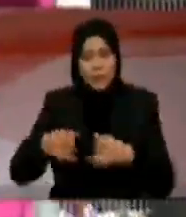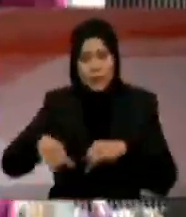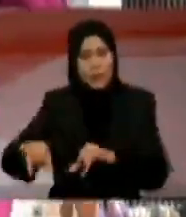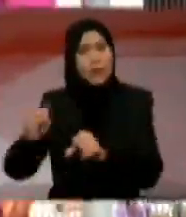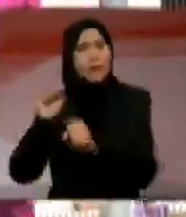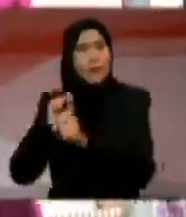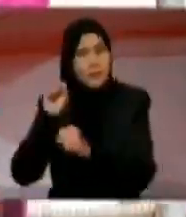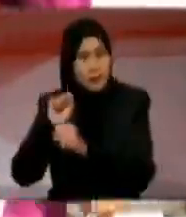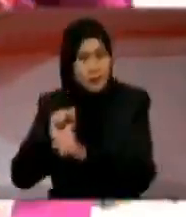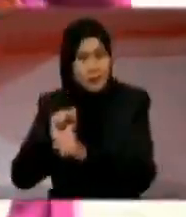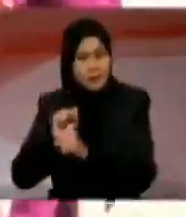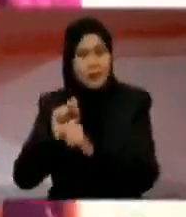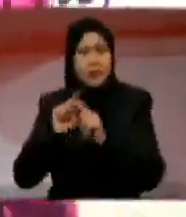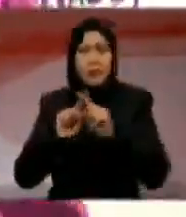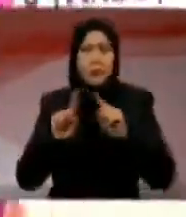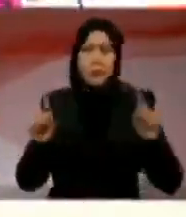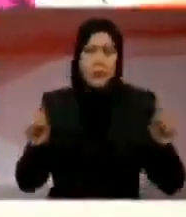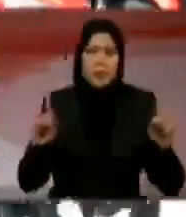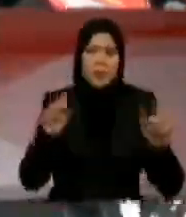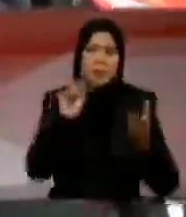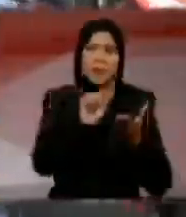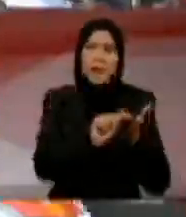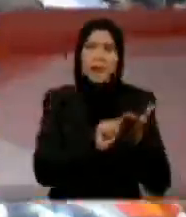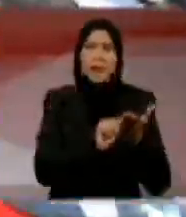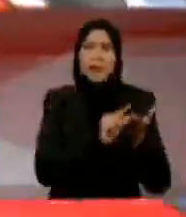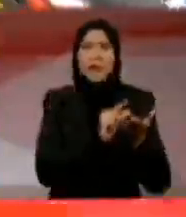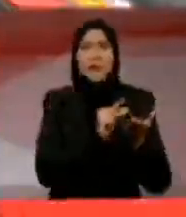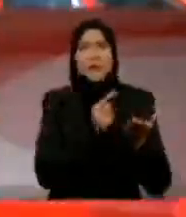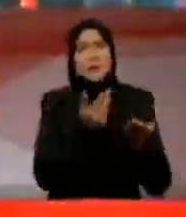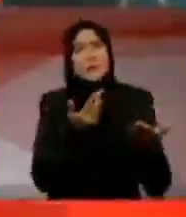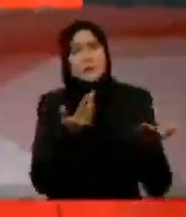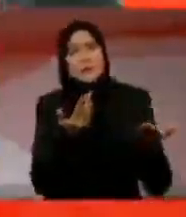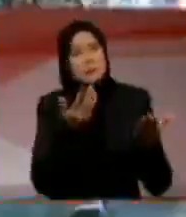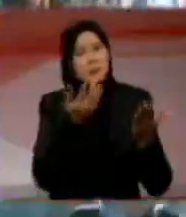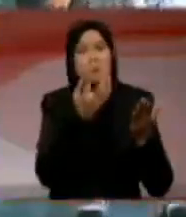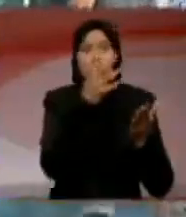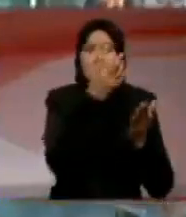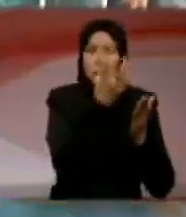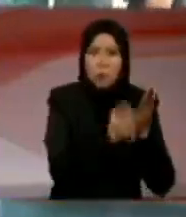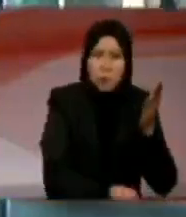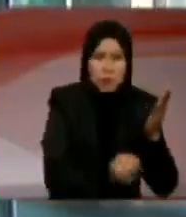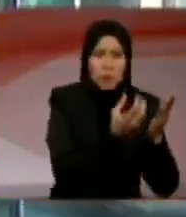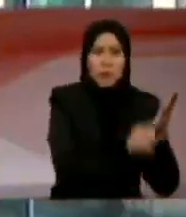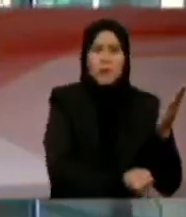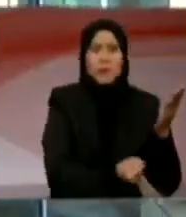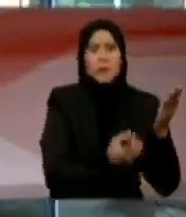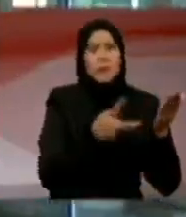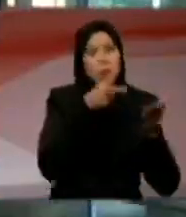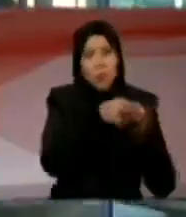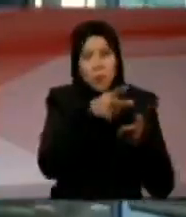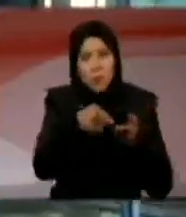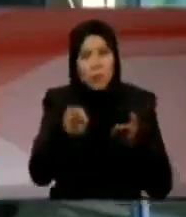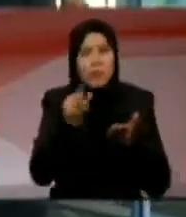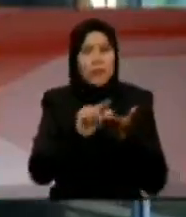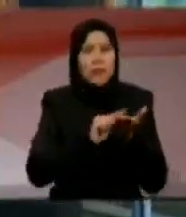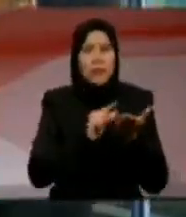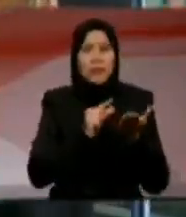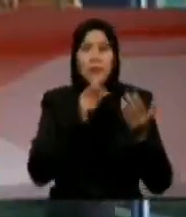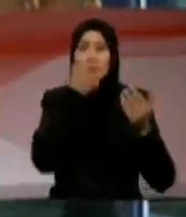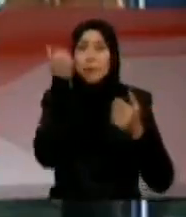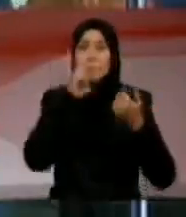bekerja tetapi gaji mereka terjejas atau berkurangan akibat komik 19